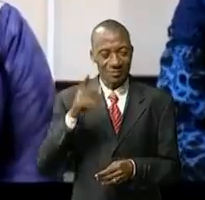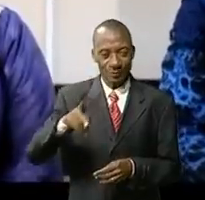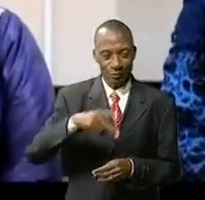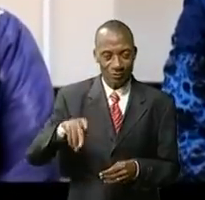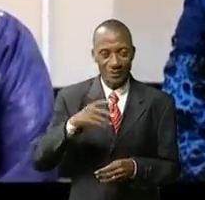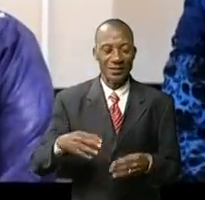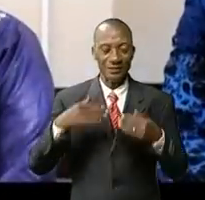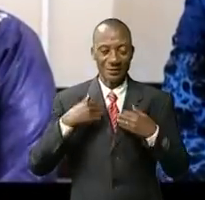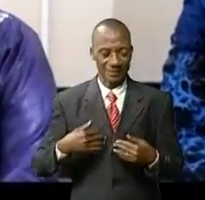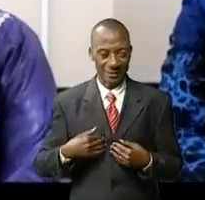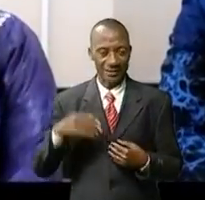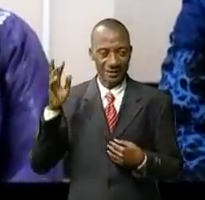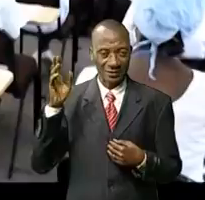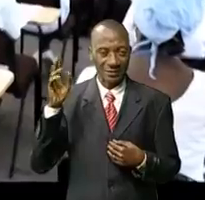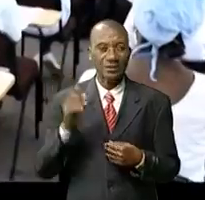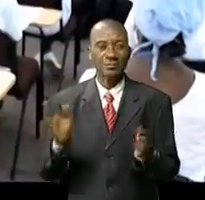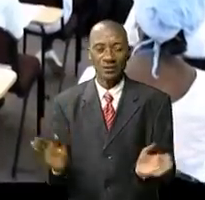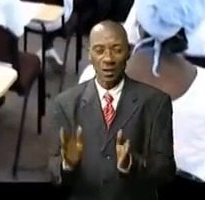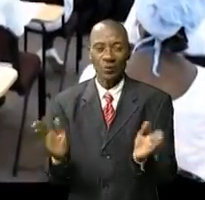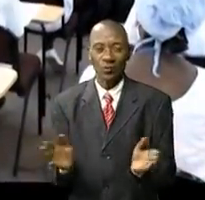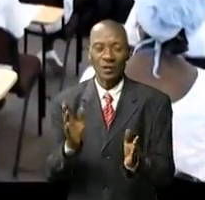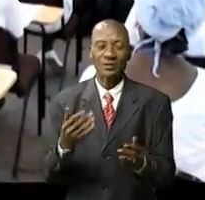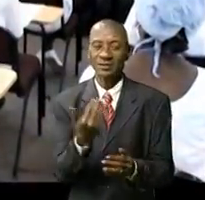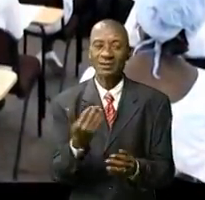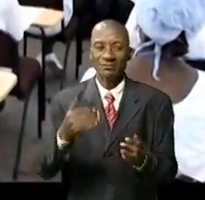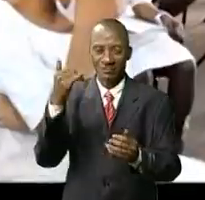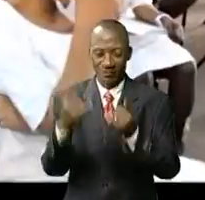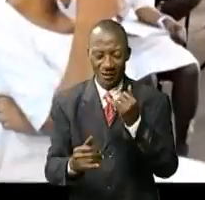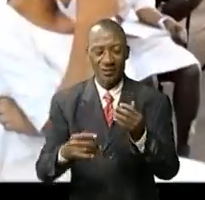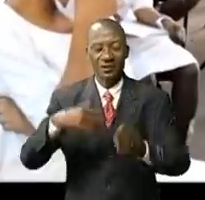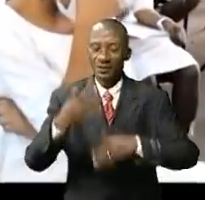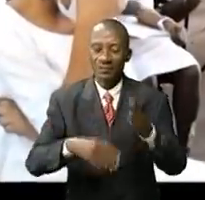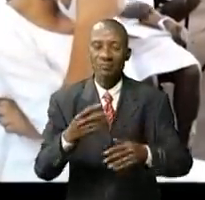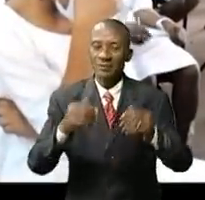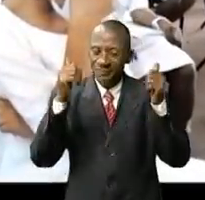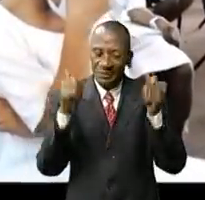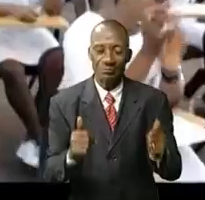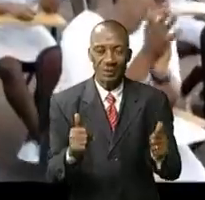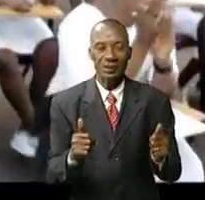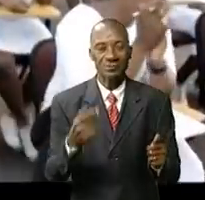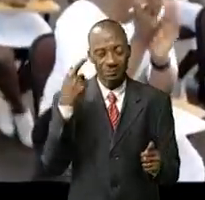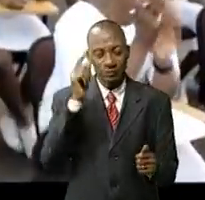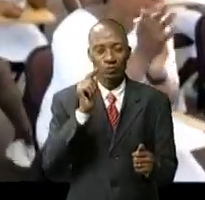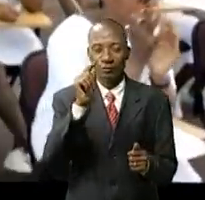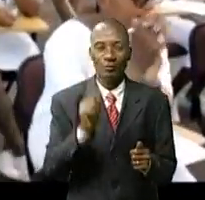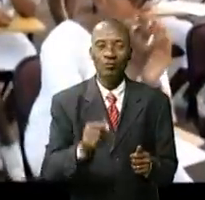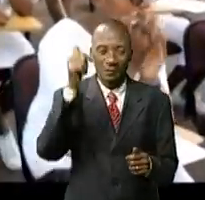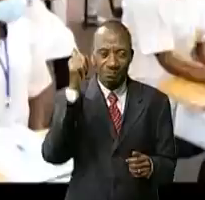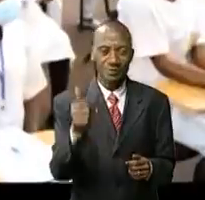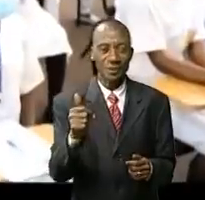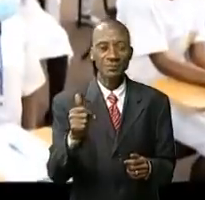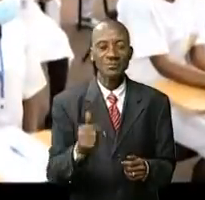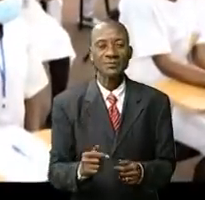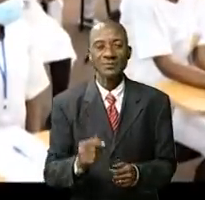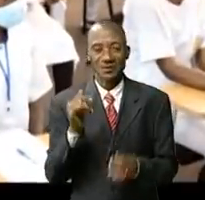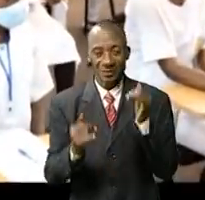de Kinshasa, a encouragé ces finalistes de donner le meilleur d'eux-mêmes et faire de bons résultats pour qu'une fois dans la